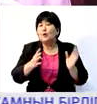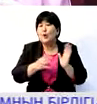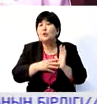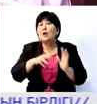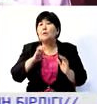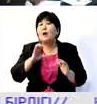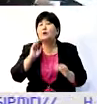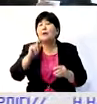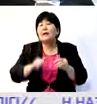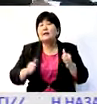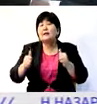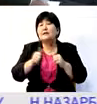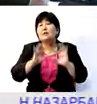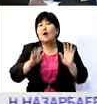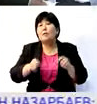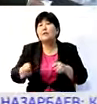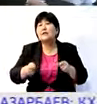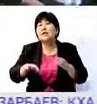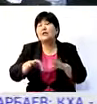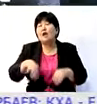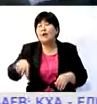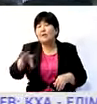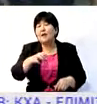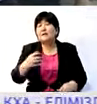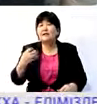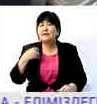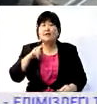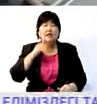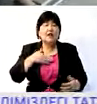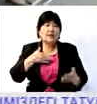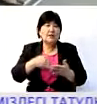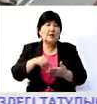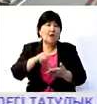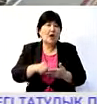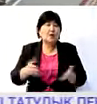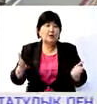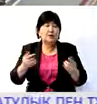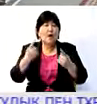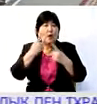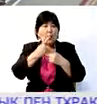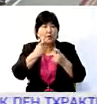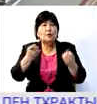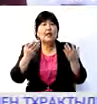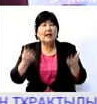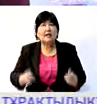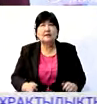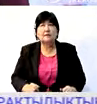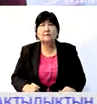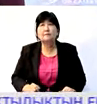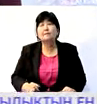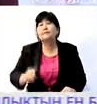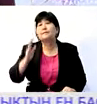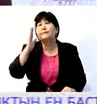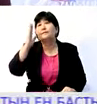маусымда болатын кезектен тыс президент сайлауына барша сыр жастарын белсенді қатысуға шақырып, үндеу жариялады. Кемел